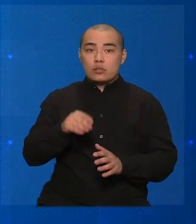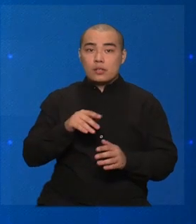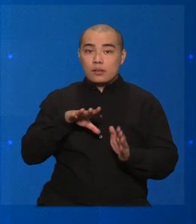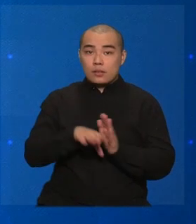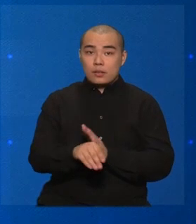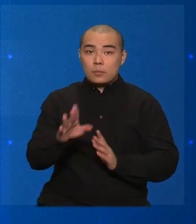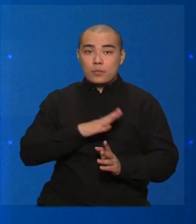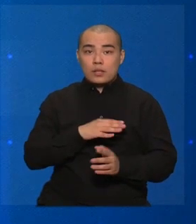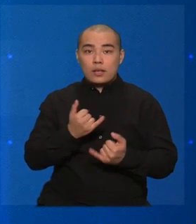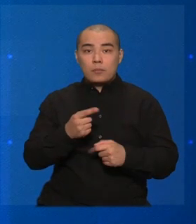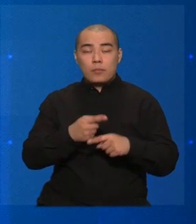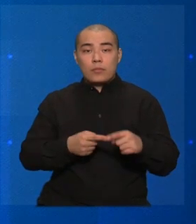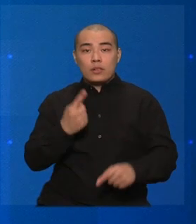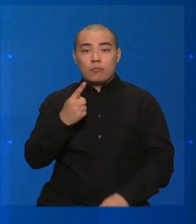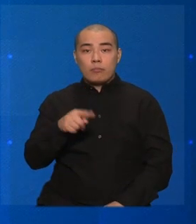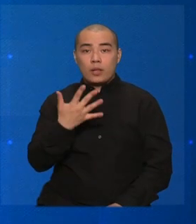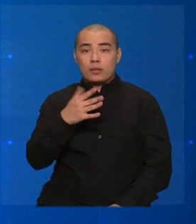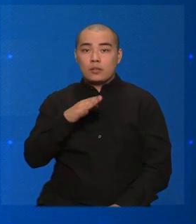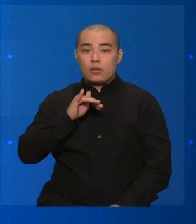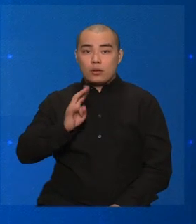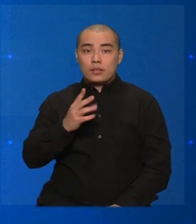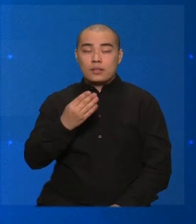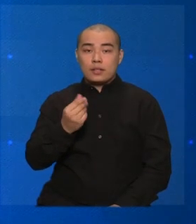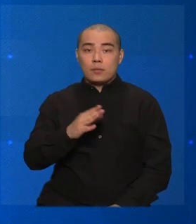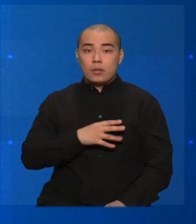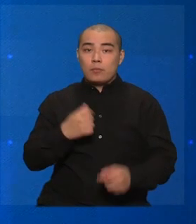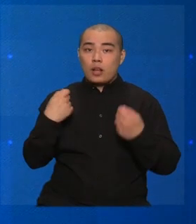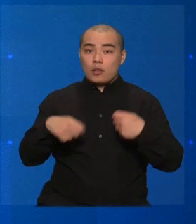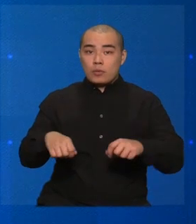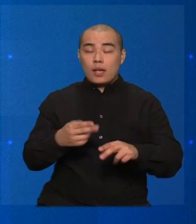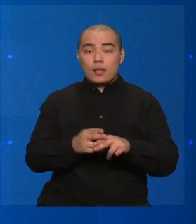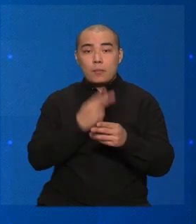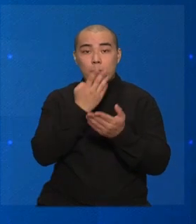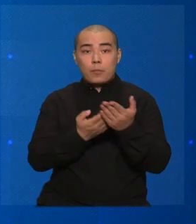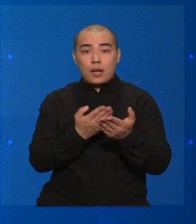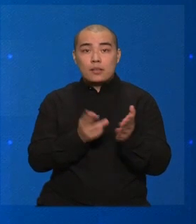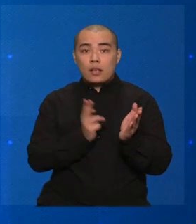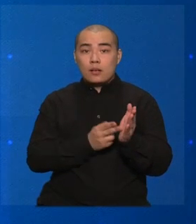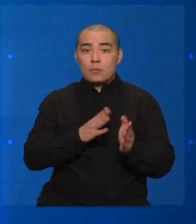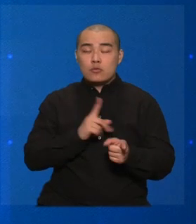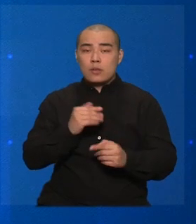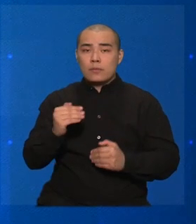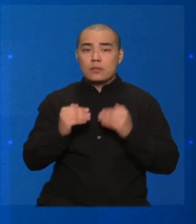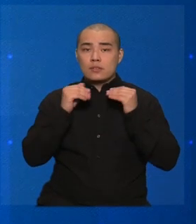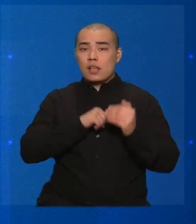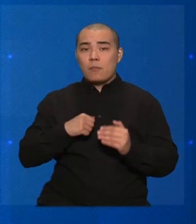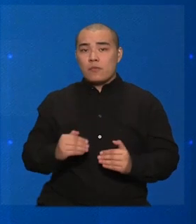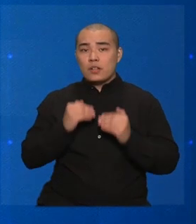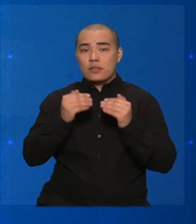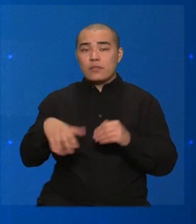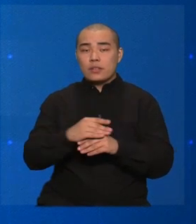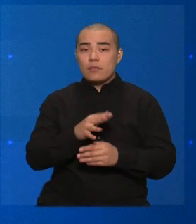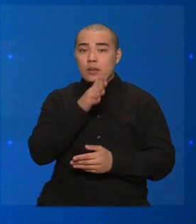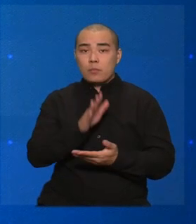них реализовано почти на 1,5 триллиона тенге. Эти показатели стали рекордными за все время. В